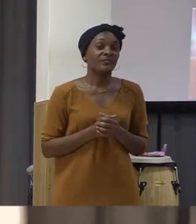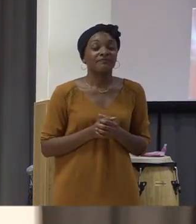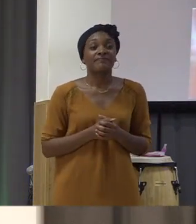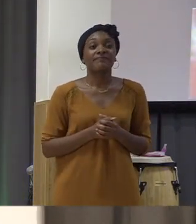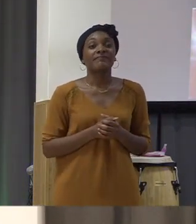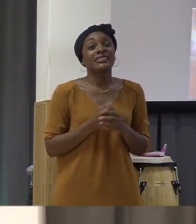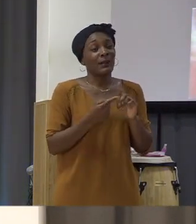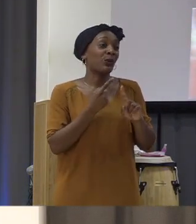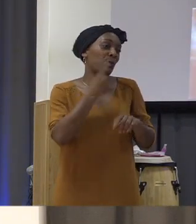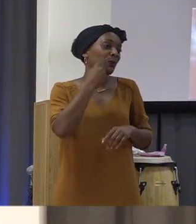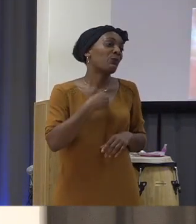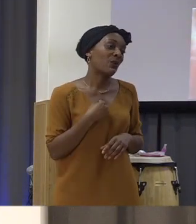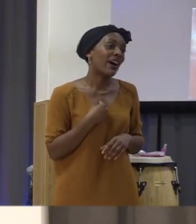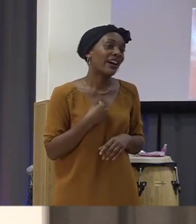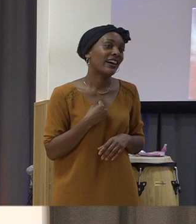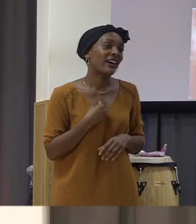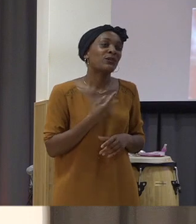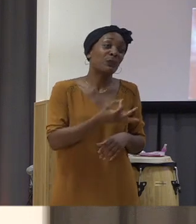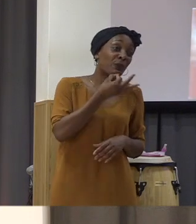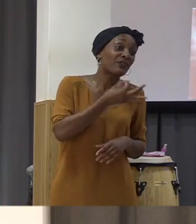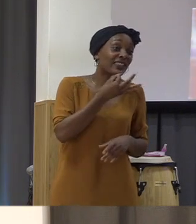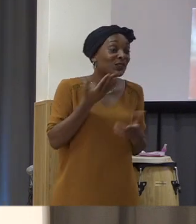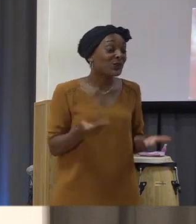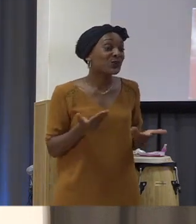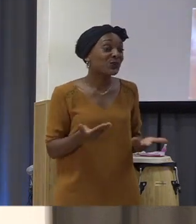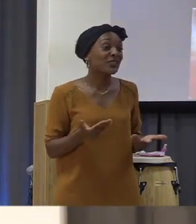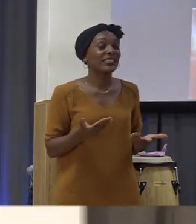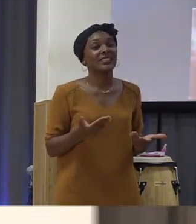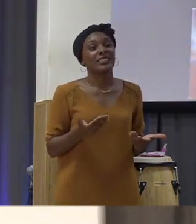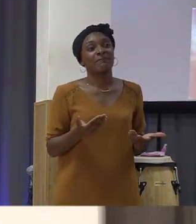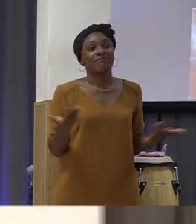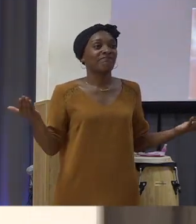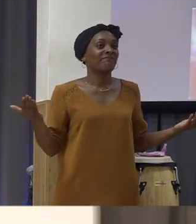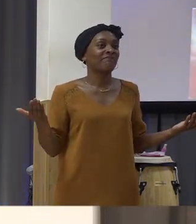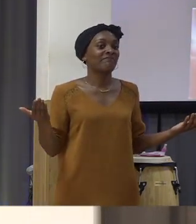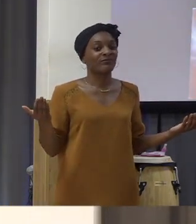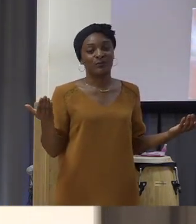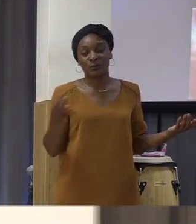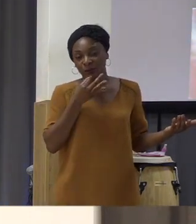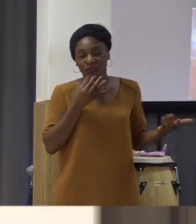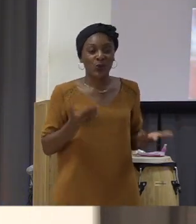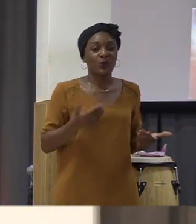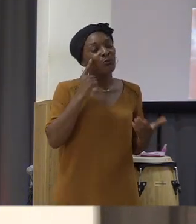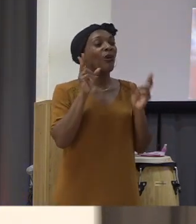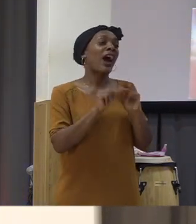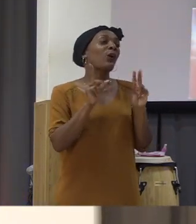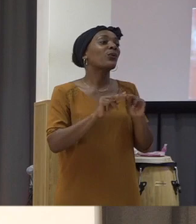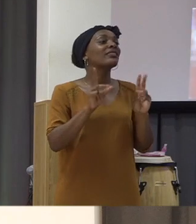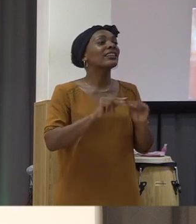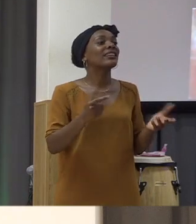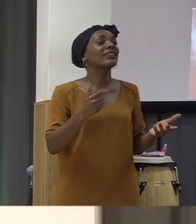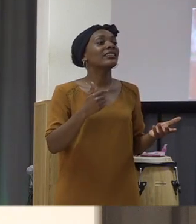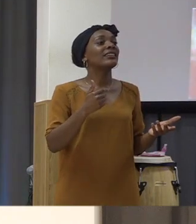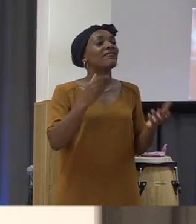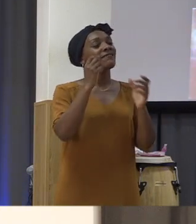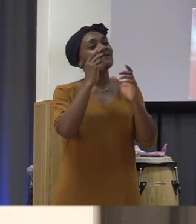chose d'important pour moi. Et je vais donc profiter justement de cette occasion qui m'est donnée pour vous raconter une certaine vision